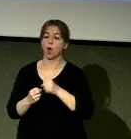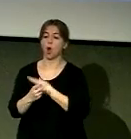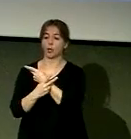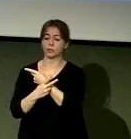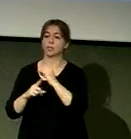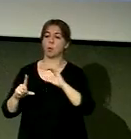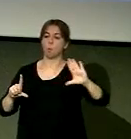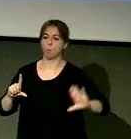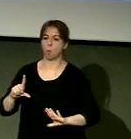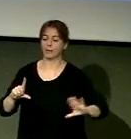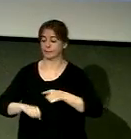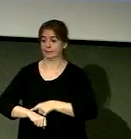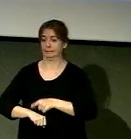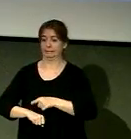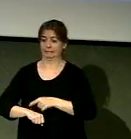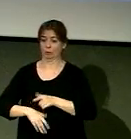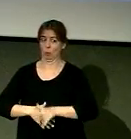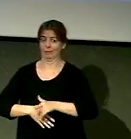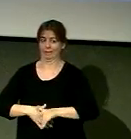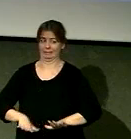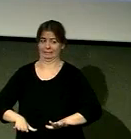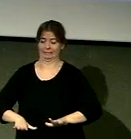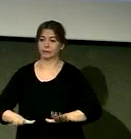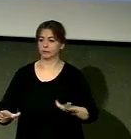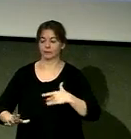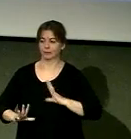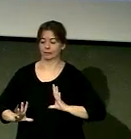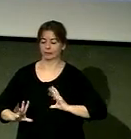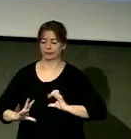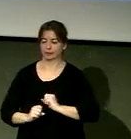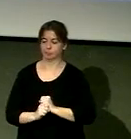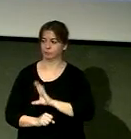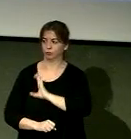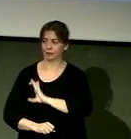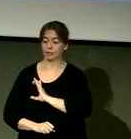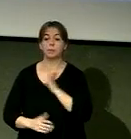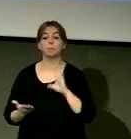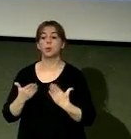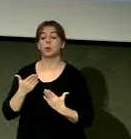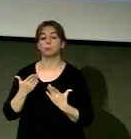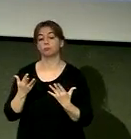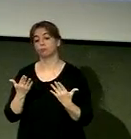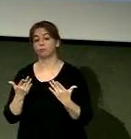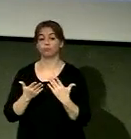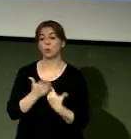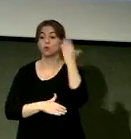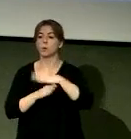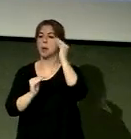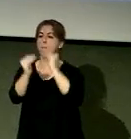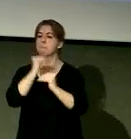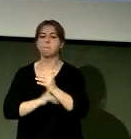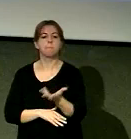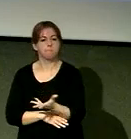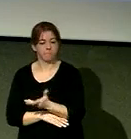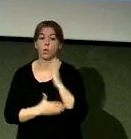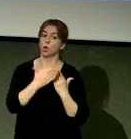On a pris un petit peu de retard, donc je vais essayer de faire court. Je vais vous détailler un petit peu le déroulé de la journée. Donc ce matin,